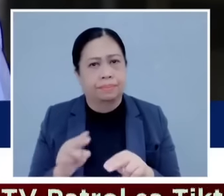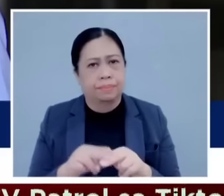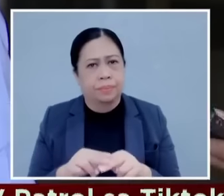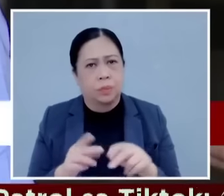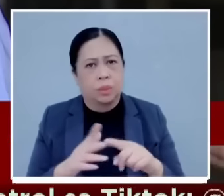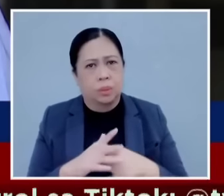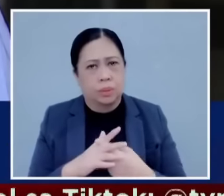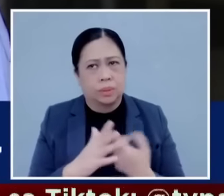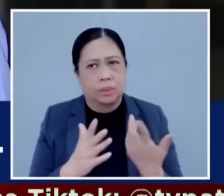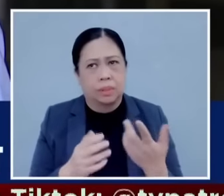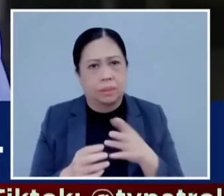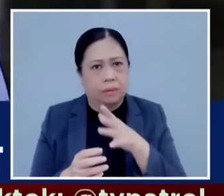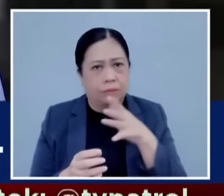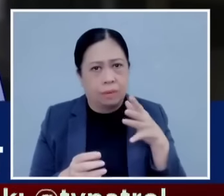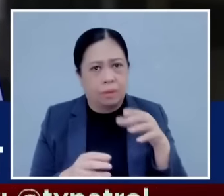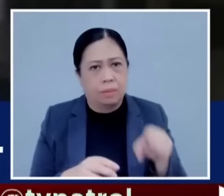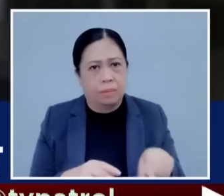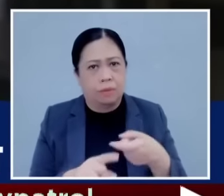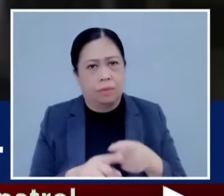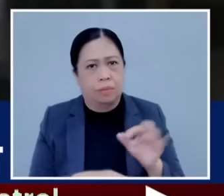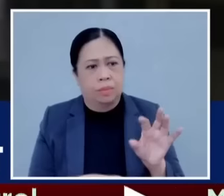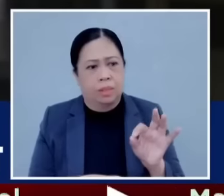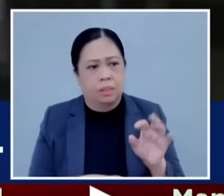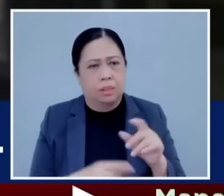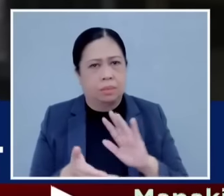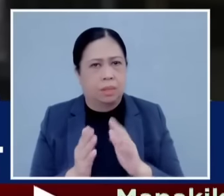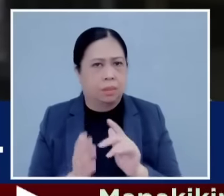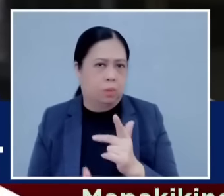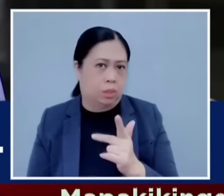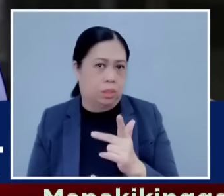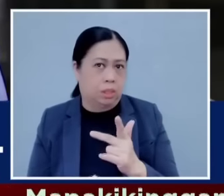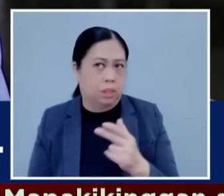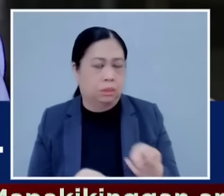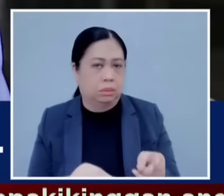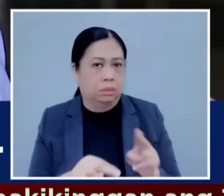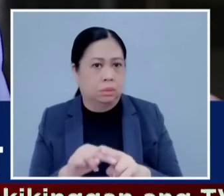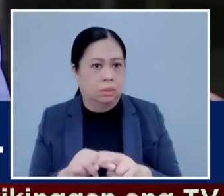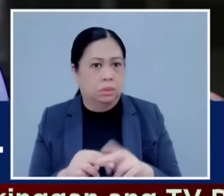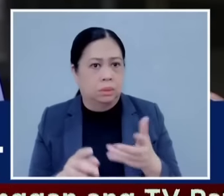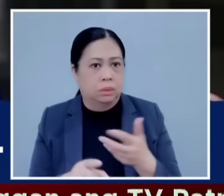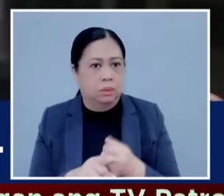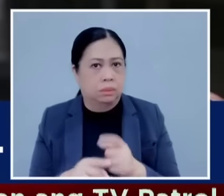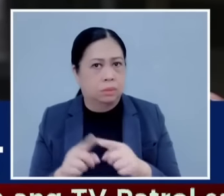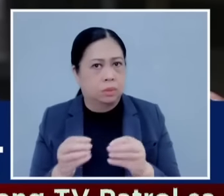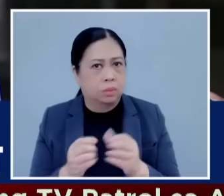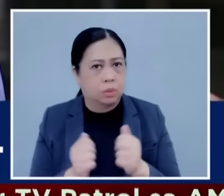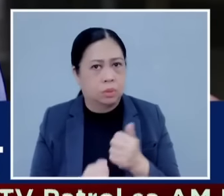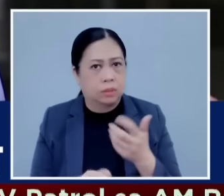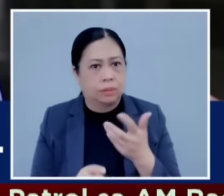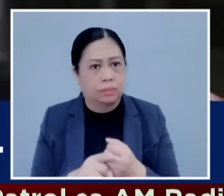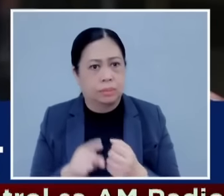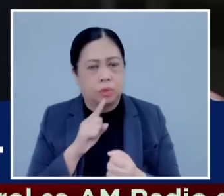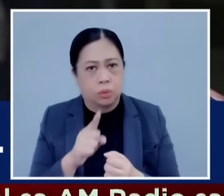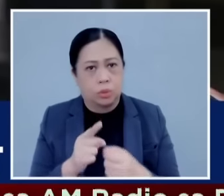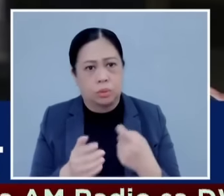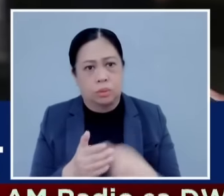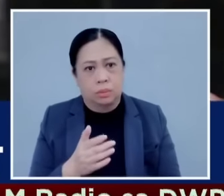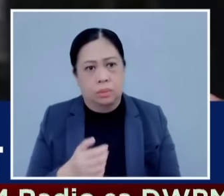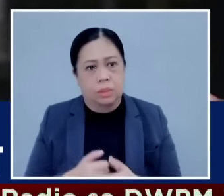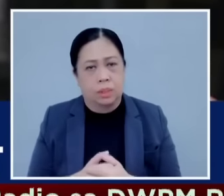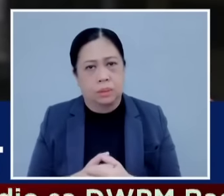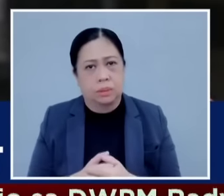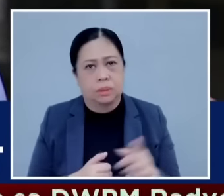prices natin local from 19 to 23. So may konti rin yun na impact. Pero pinakamalaking impact talaga sa presuhan, yung